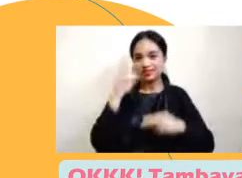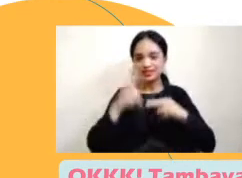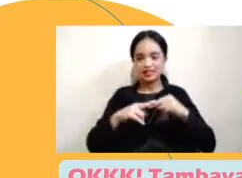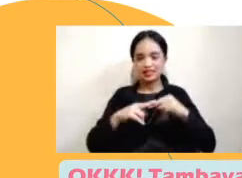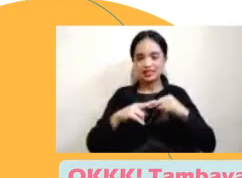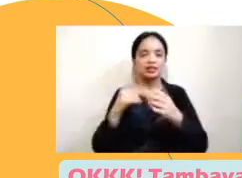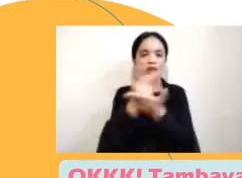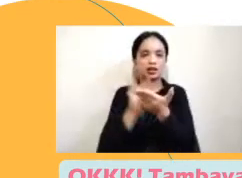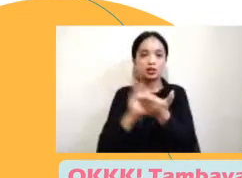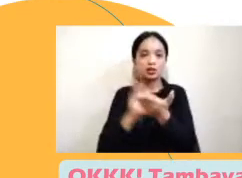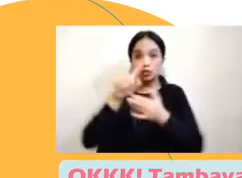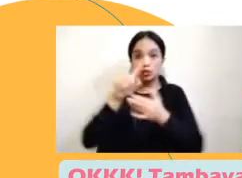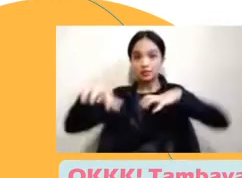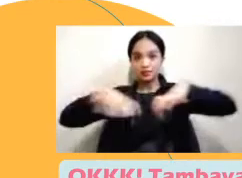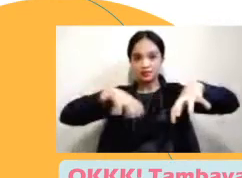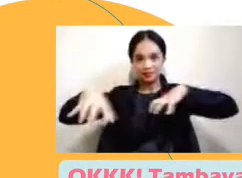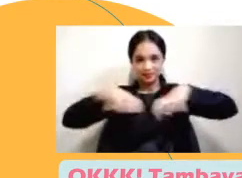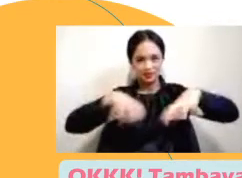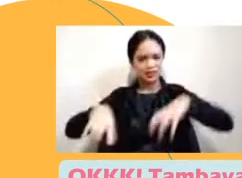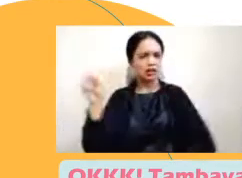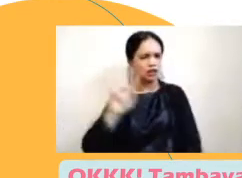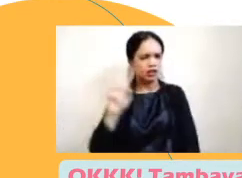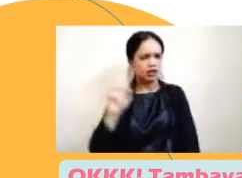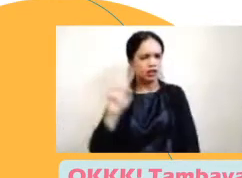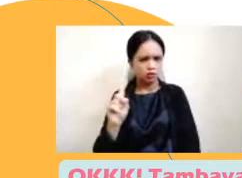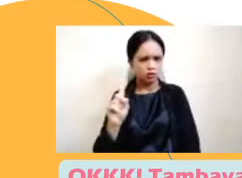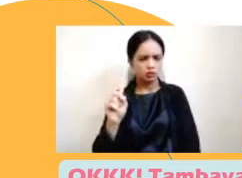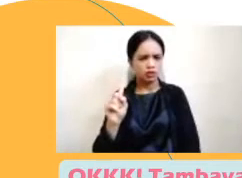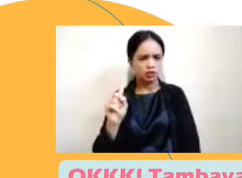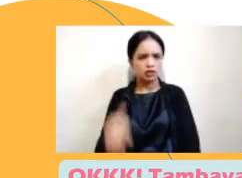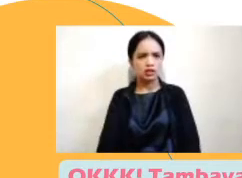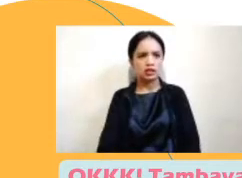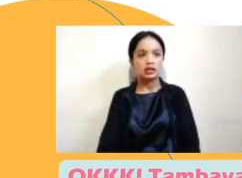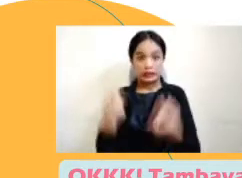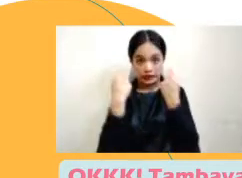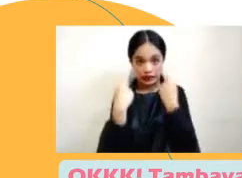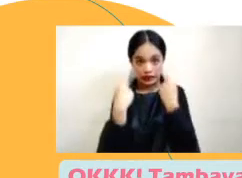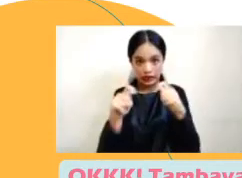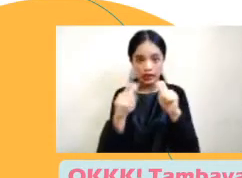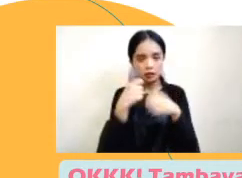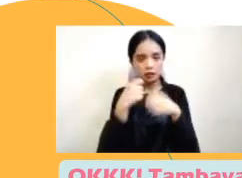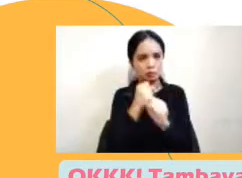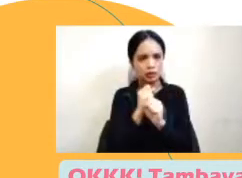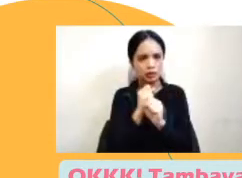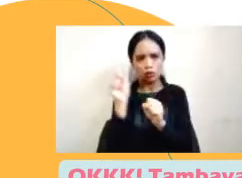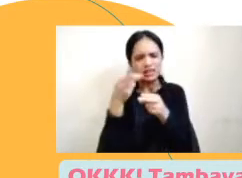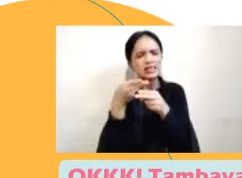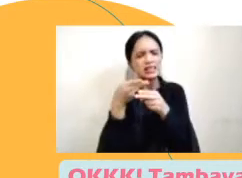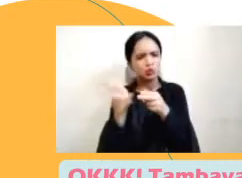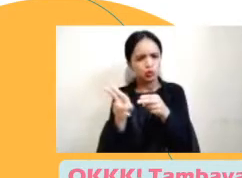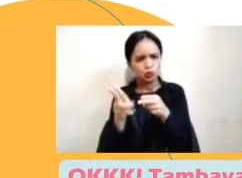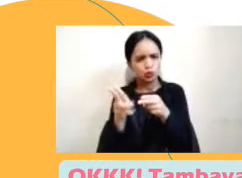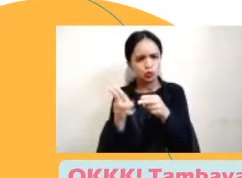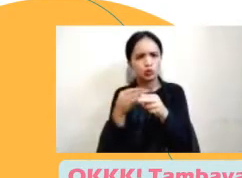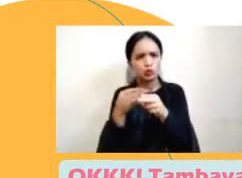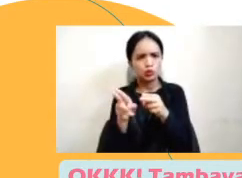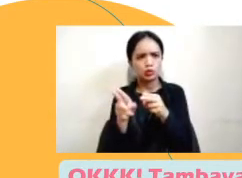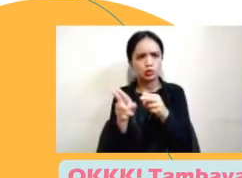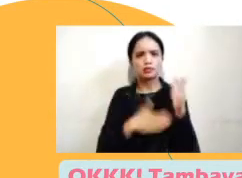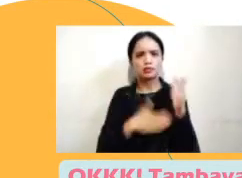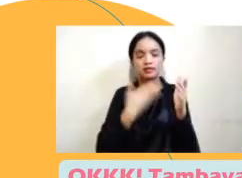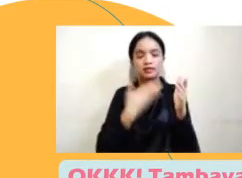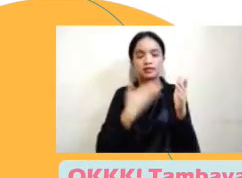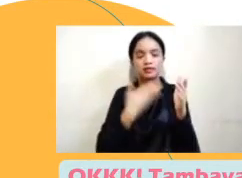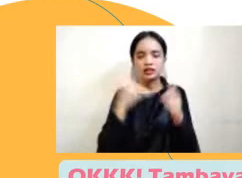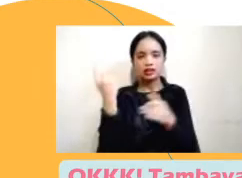sa ating activity. So, ano ba ang susubukan nating gumawa ng maikling kanta? Hindi